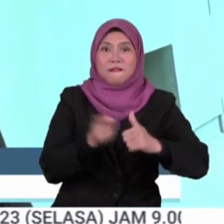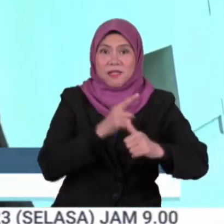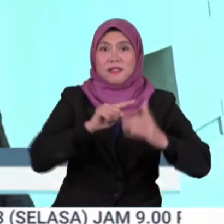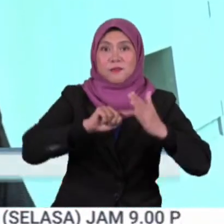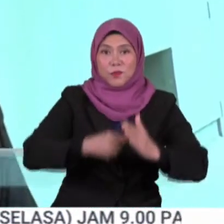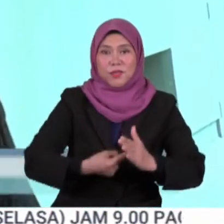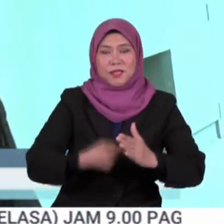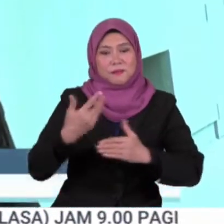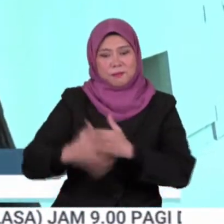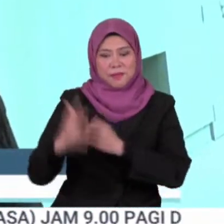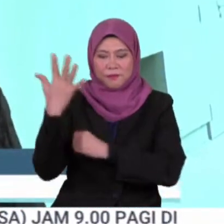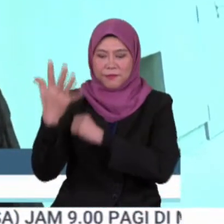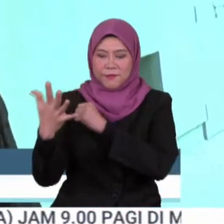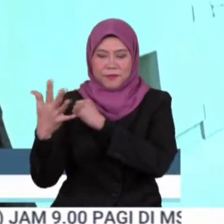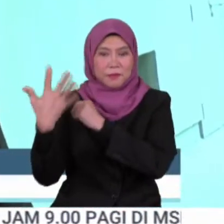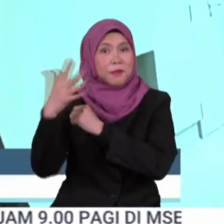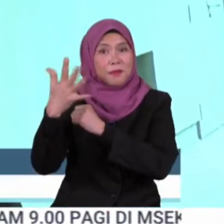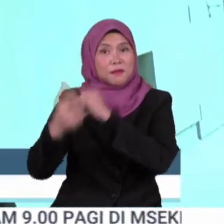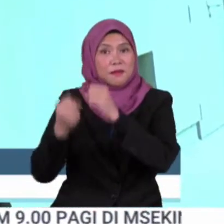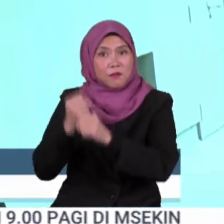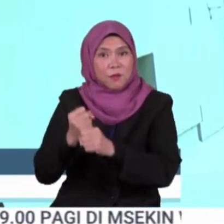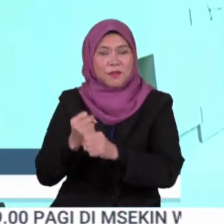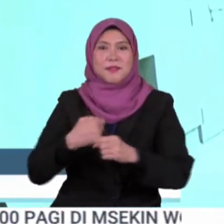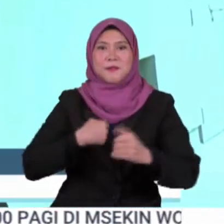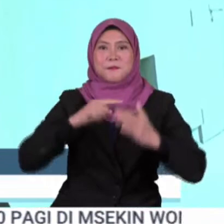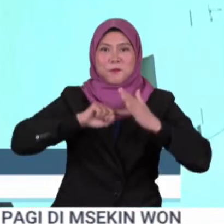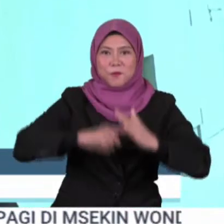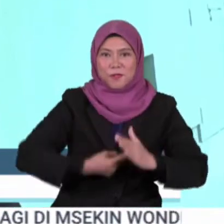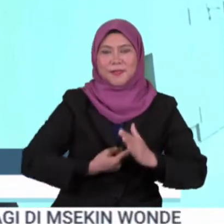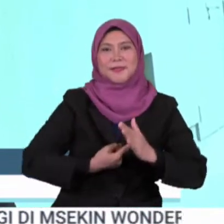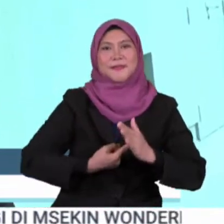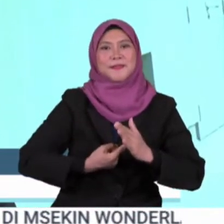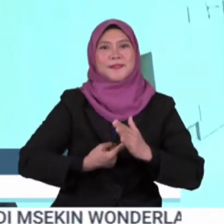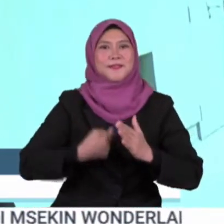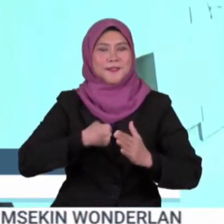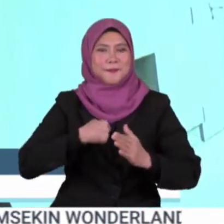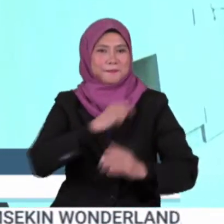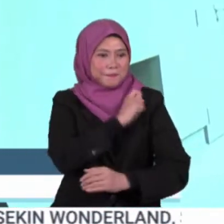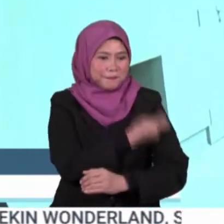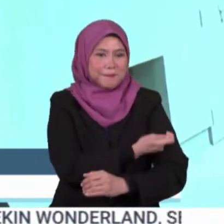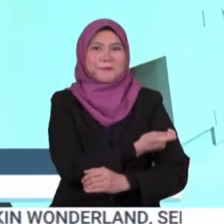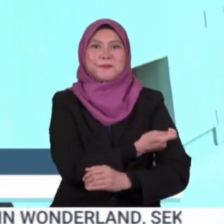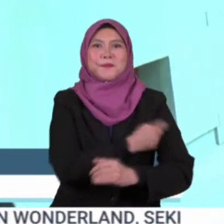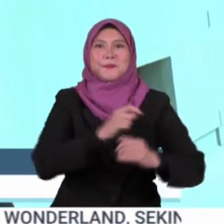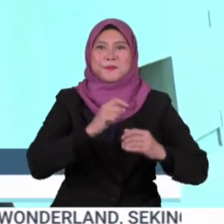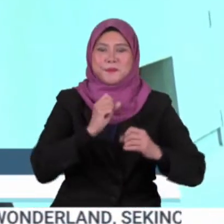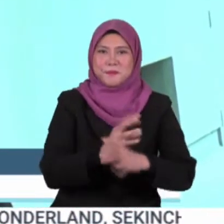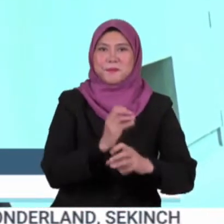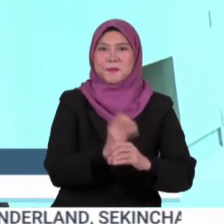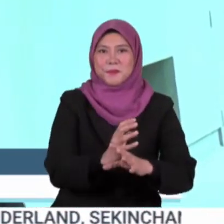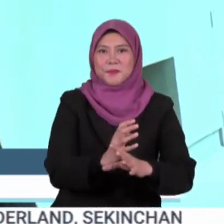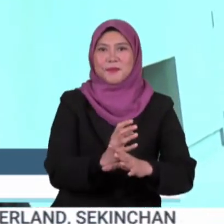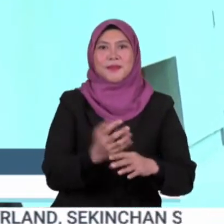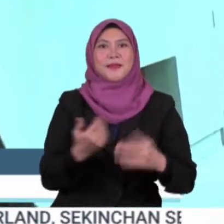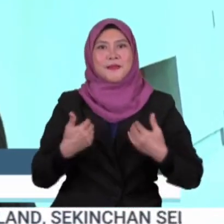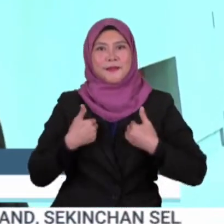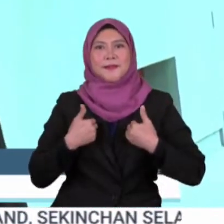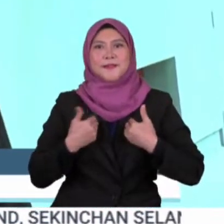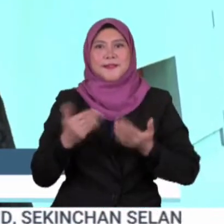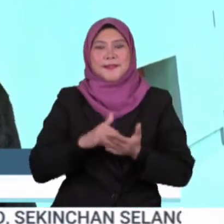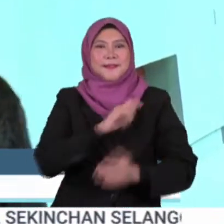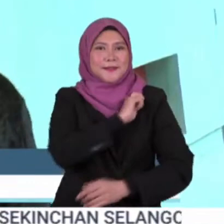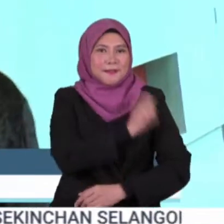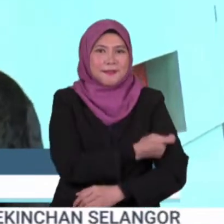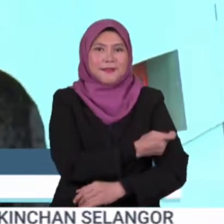first start Kak G after 15 years. Kak G start engine Kak G. So insyaAllah bila kita kalau kita dah start engine, dia akan